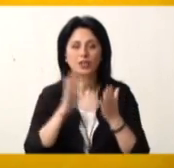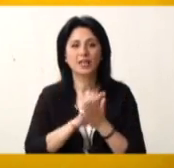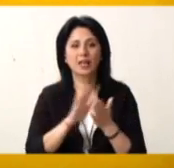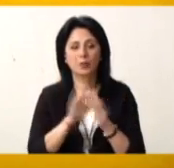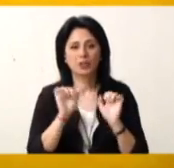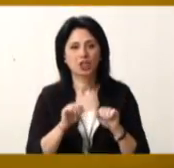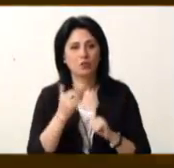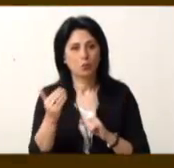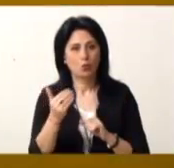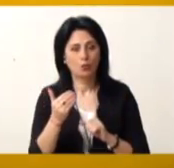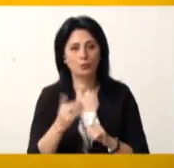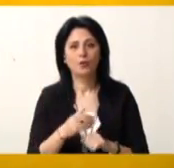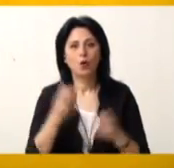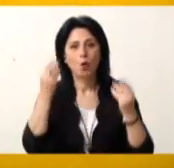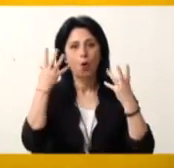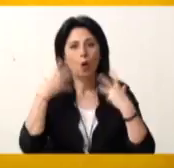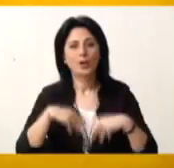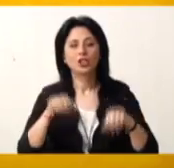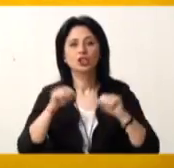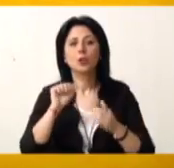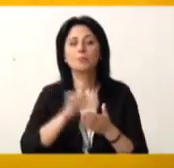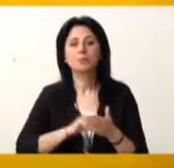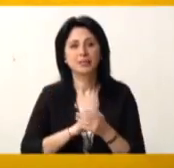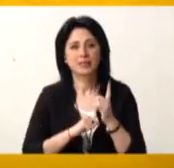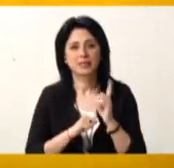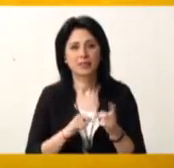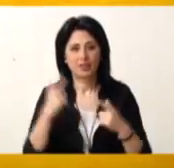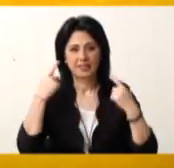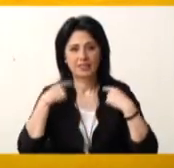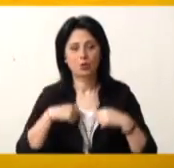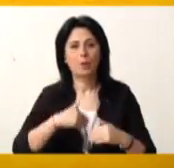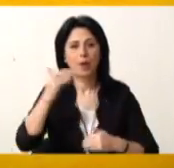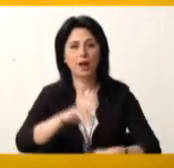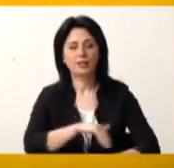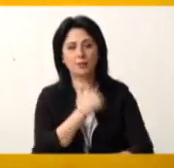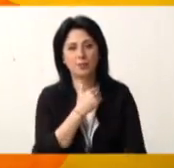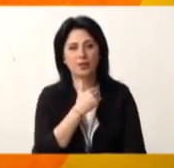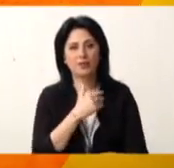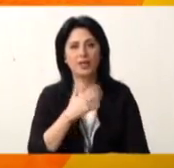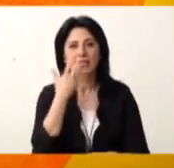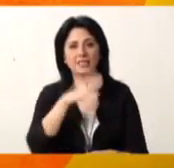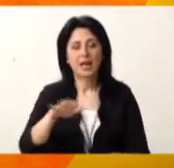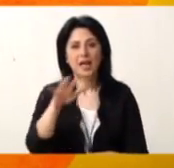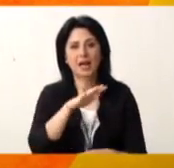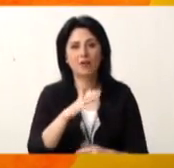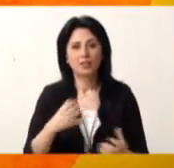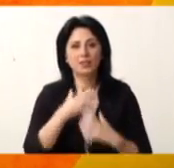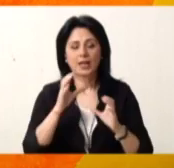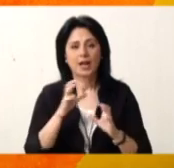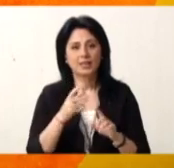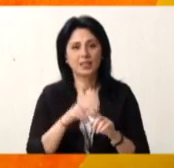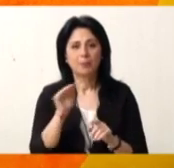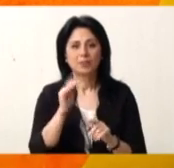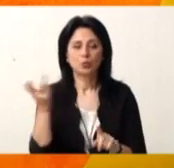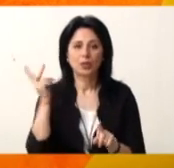ჰიგიენური საშუალებები. ოფლიანობის შესაძლო მიზეზებია: სხეულის მაღალი ტემპერატურა, სხელი გარემო, სტრესი,